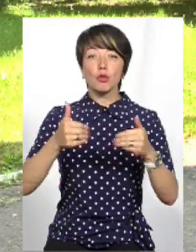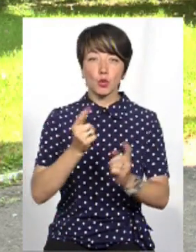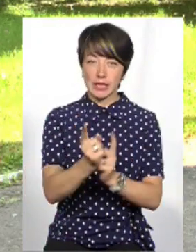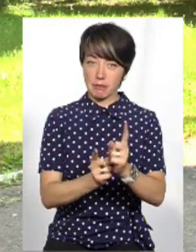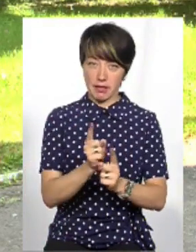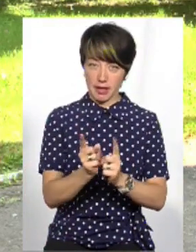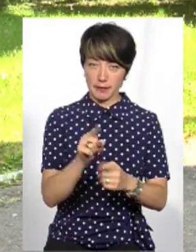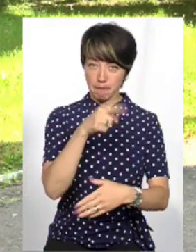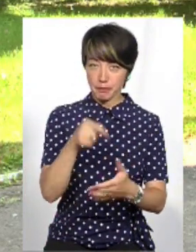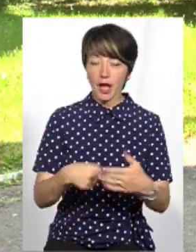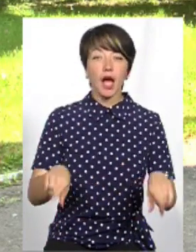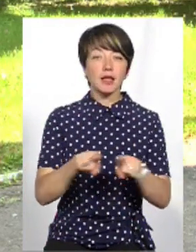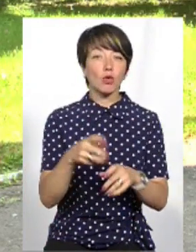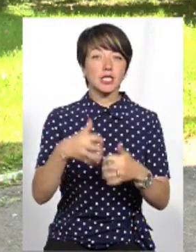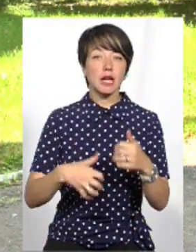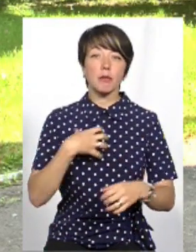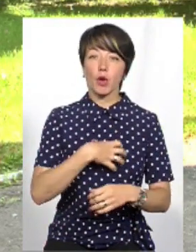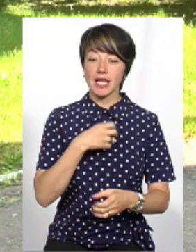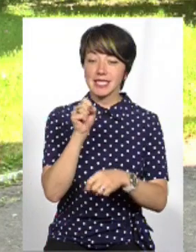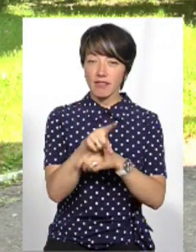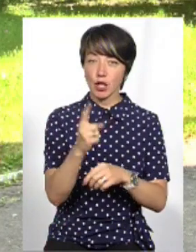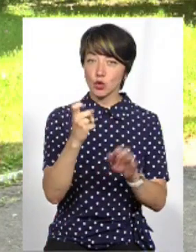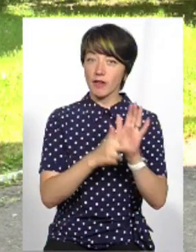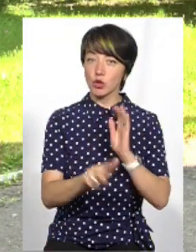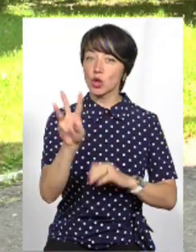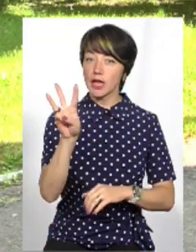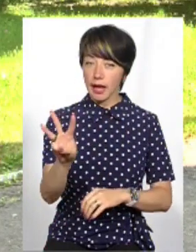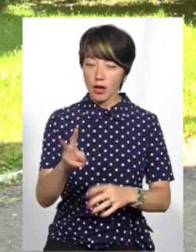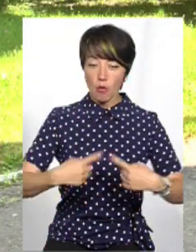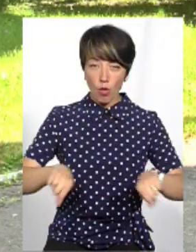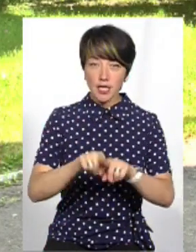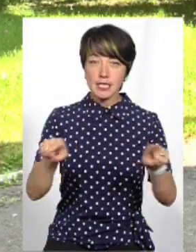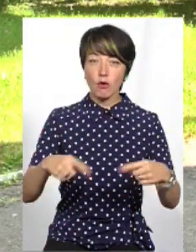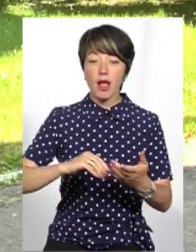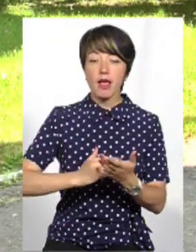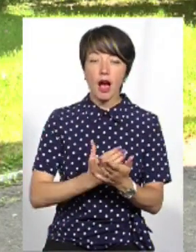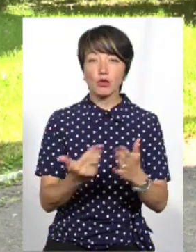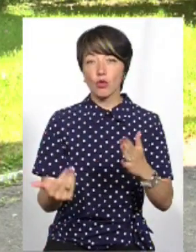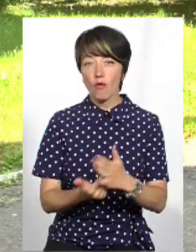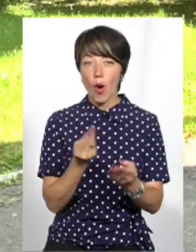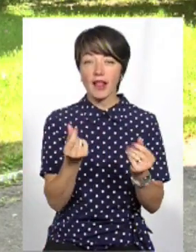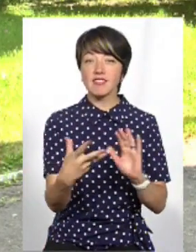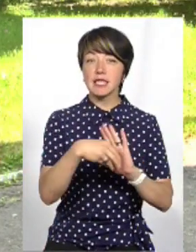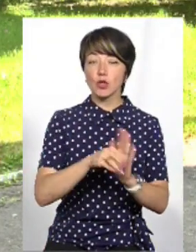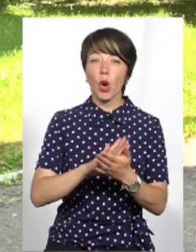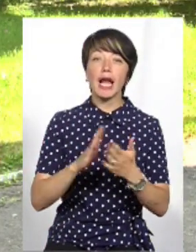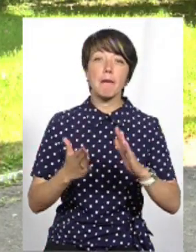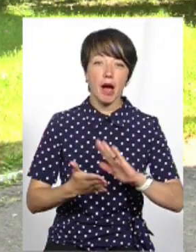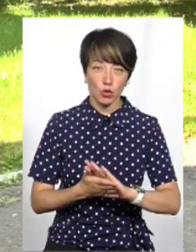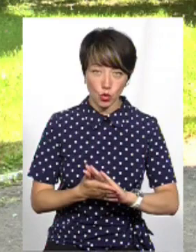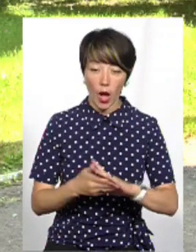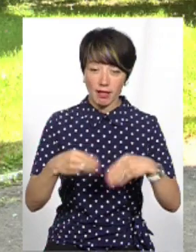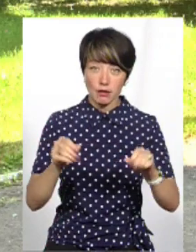змінити? Також серед пріоритетних завдань в окрузі 193 ви бачите створення якісного нового інвестиційного клімату, який